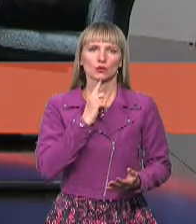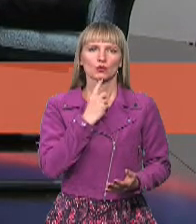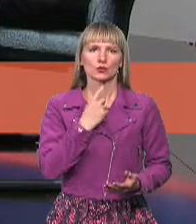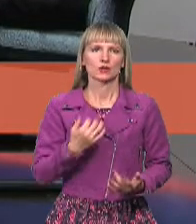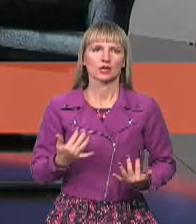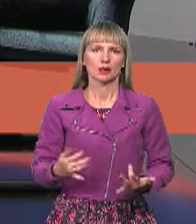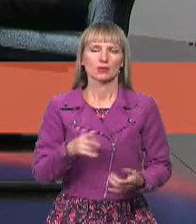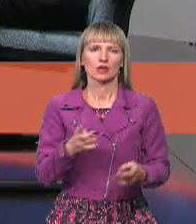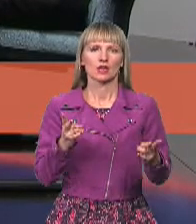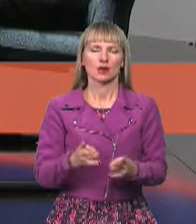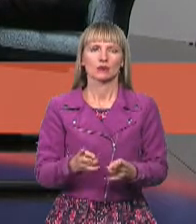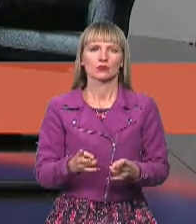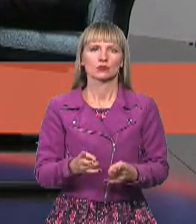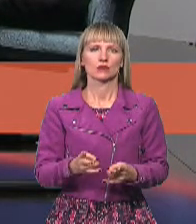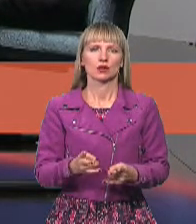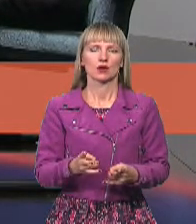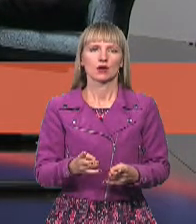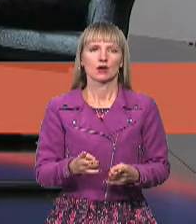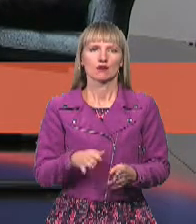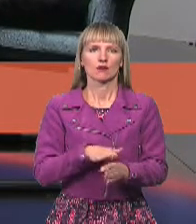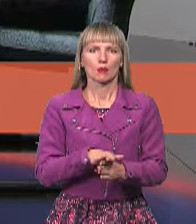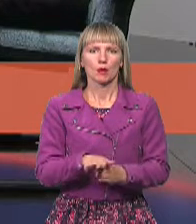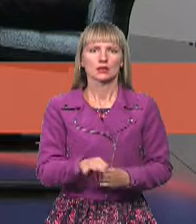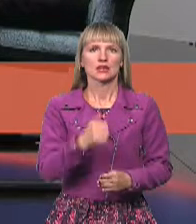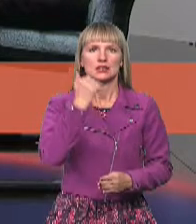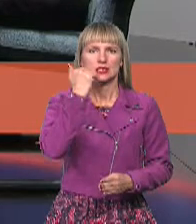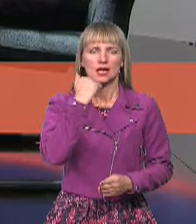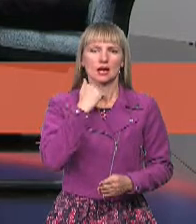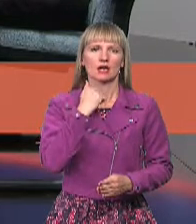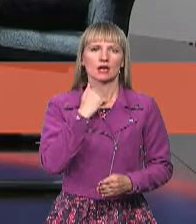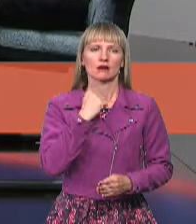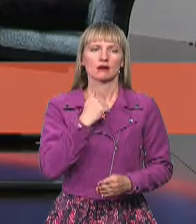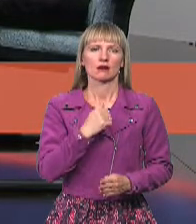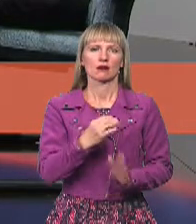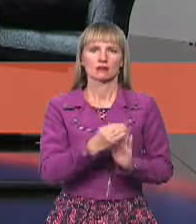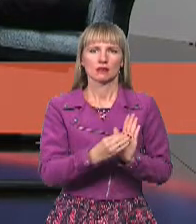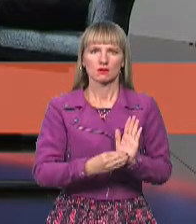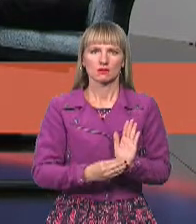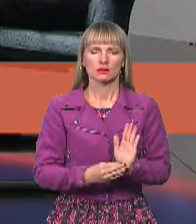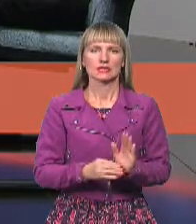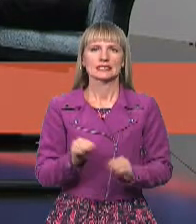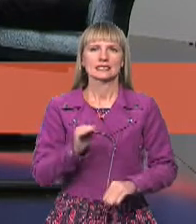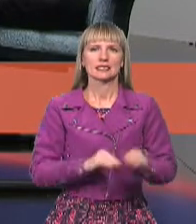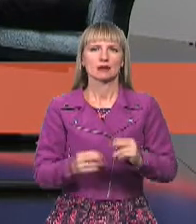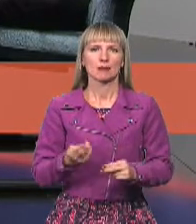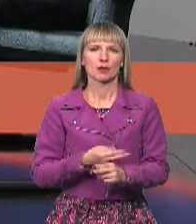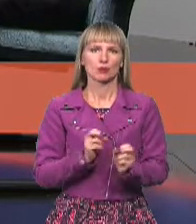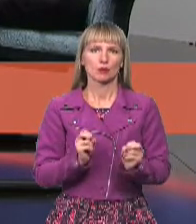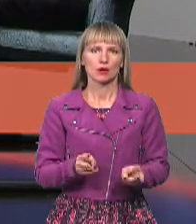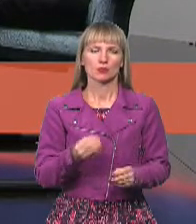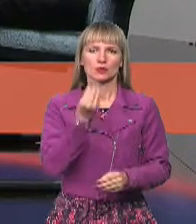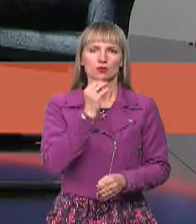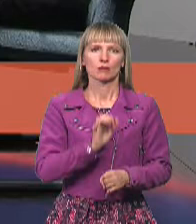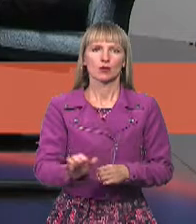требуется, по-хорошему говоря, выполнение старых инструкций. Система безопасности